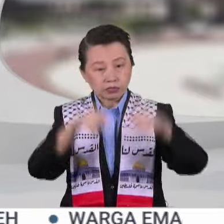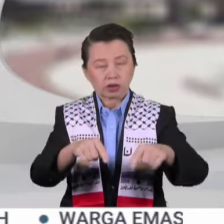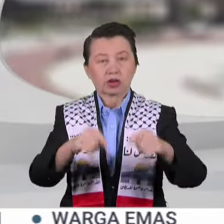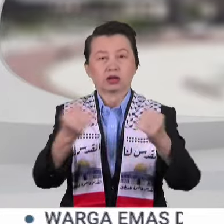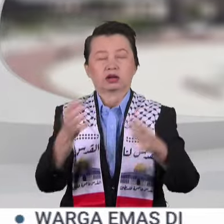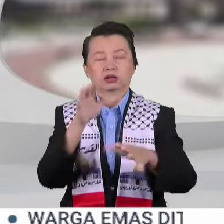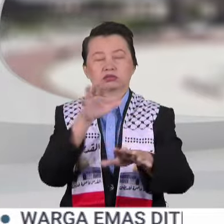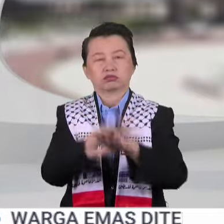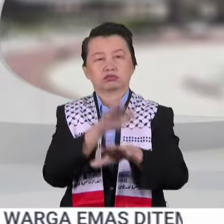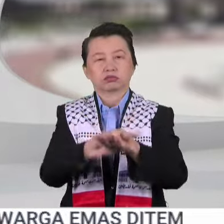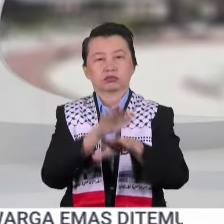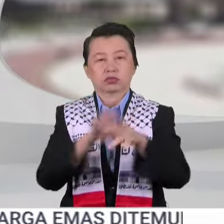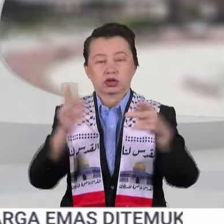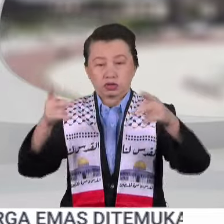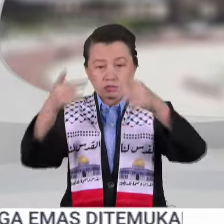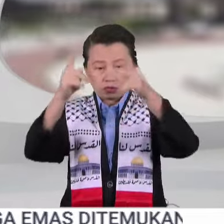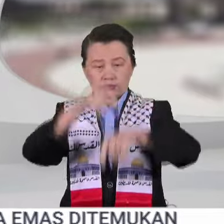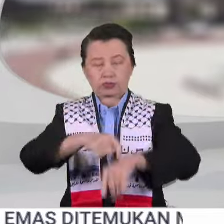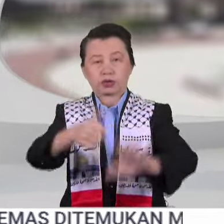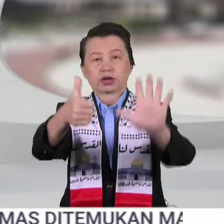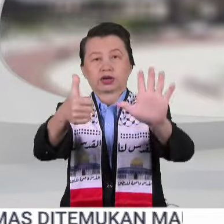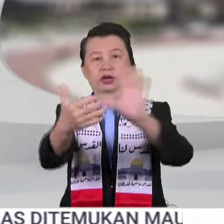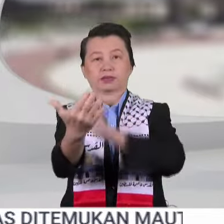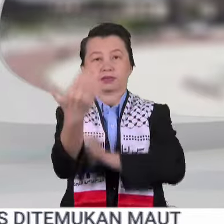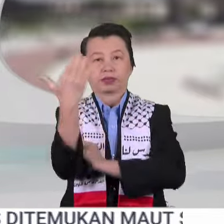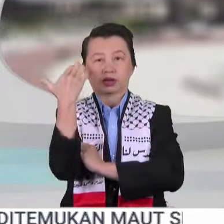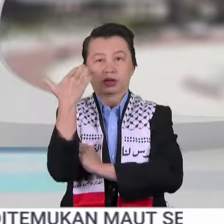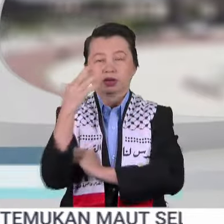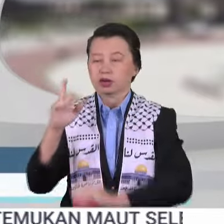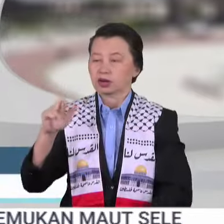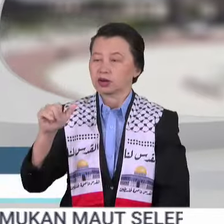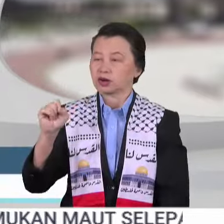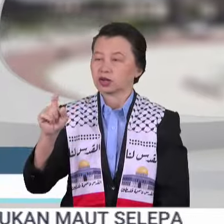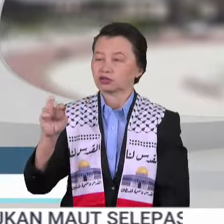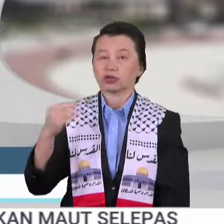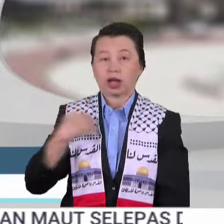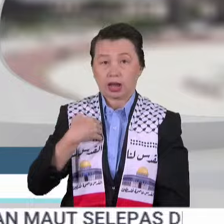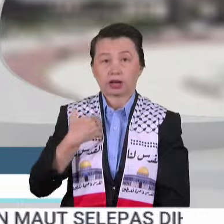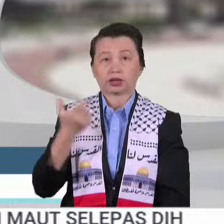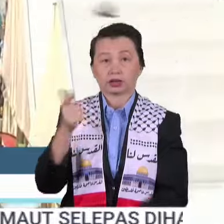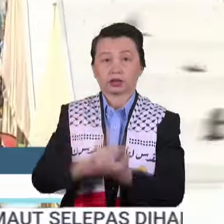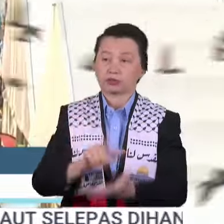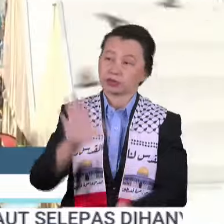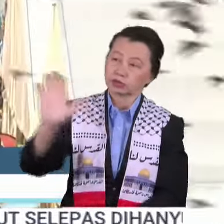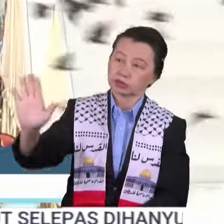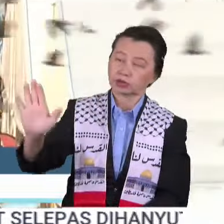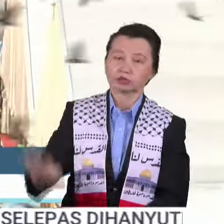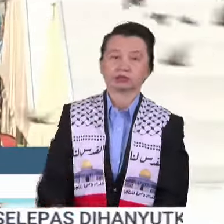Swami seawal jam 6 pagi. Mohamad Rasul Setia ada butirannya.